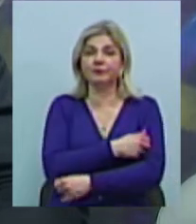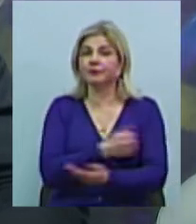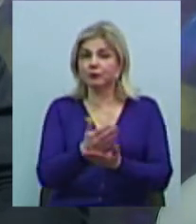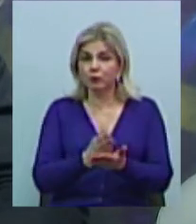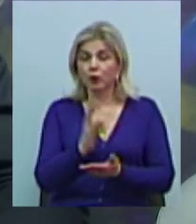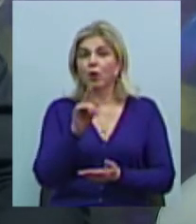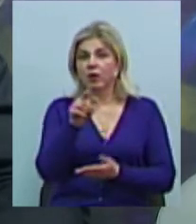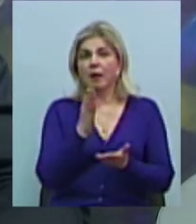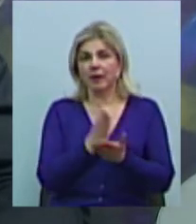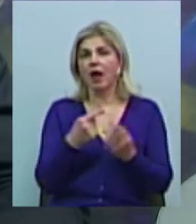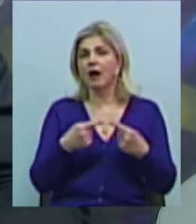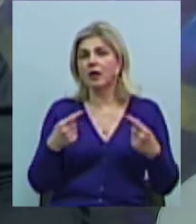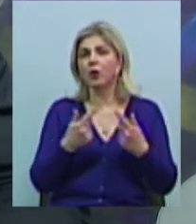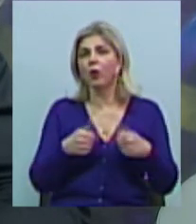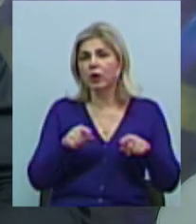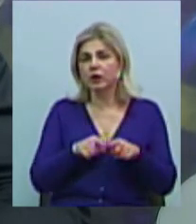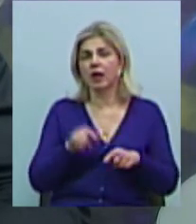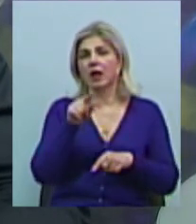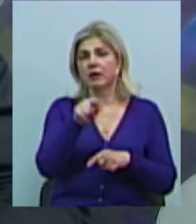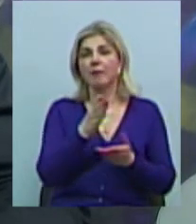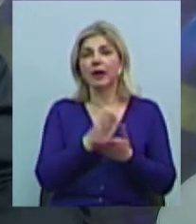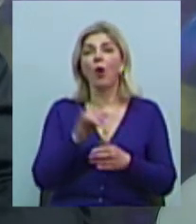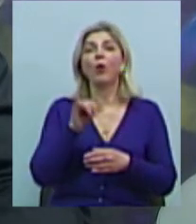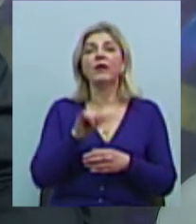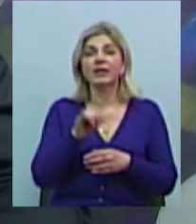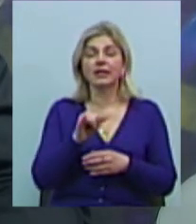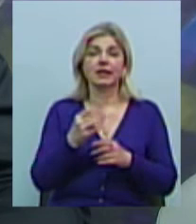різноманітні гуртки, там створені університети третього віку, там